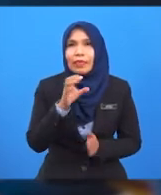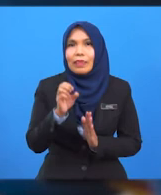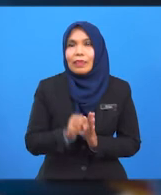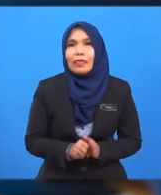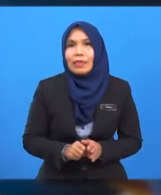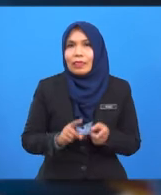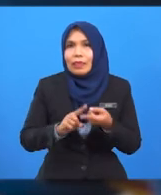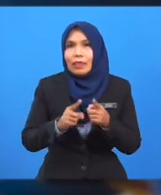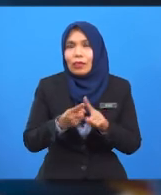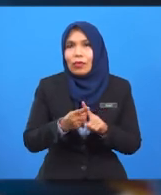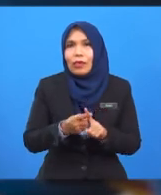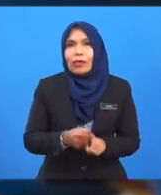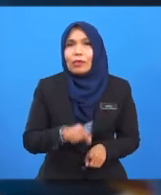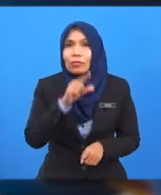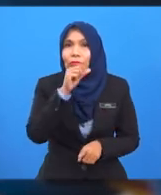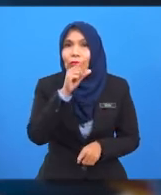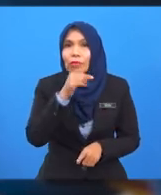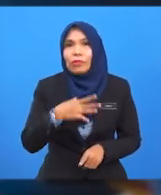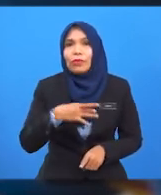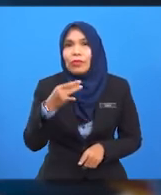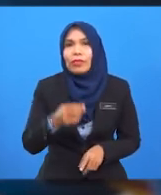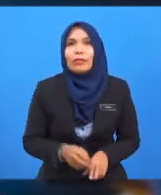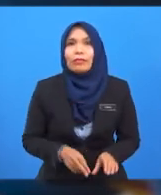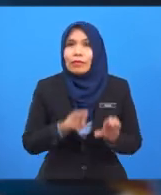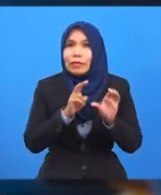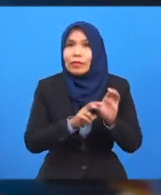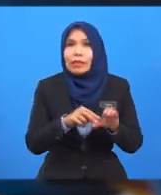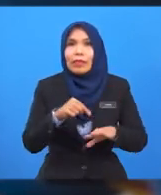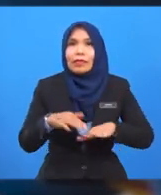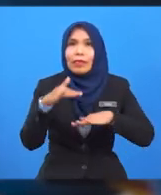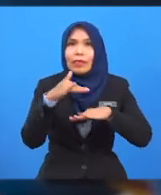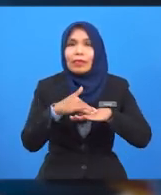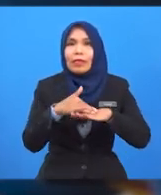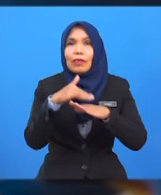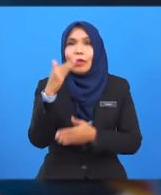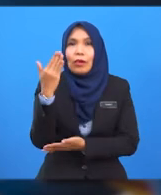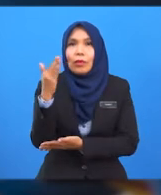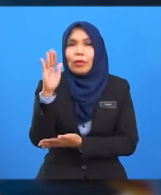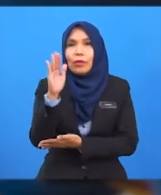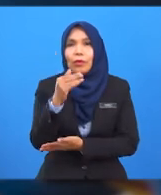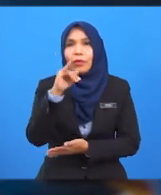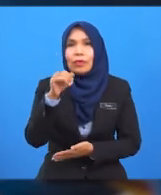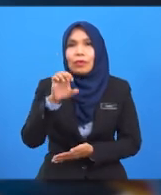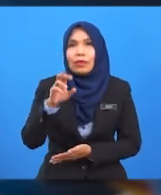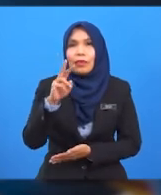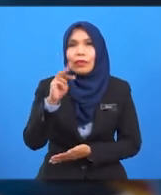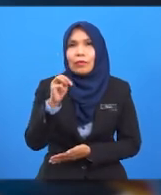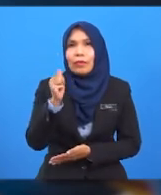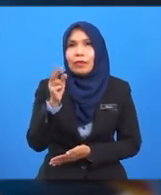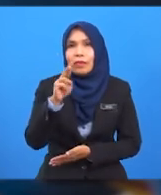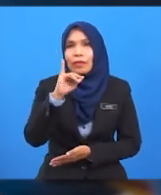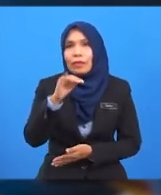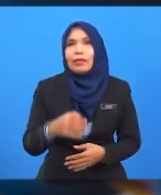Menyanyi sekawan merpati putih, hinggap di atas pohon jemari.